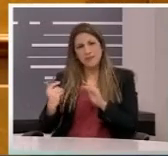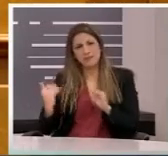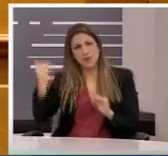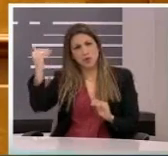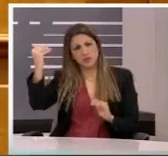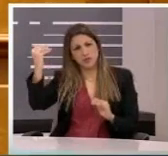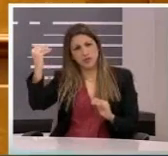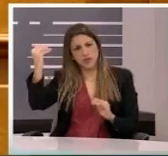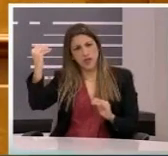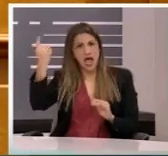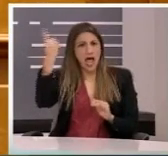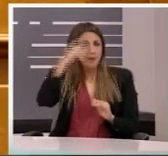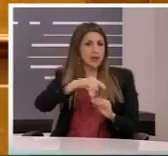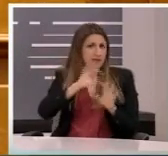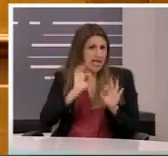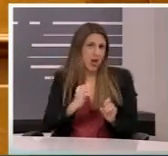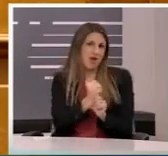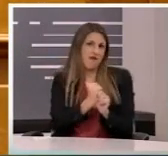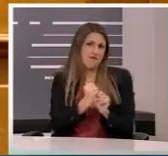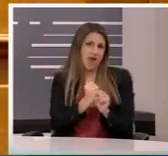υψηλότερη από τα off-patent φάρμακα.